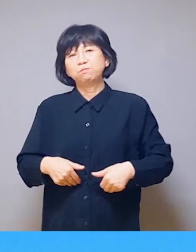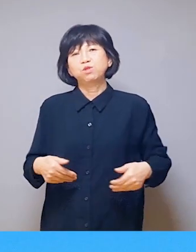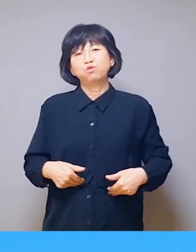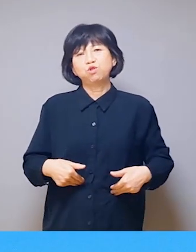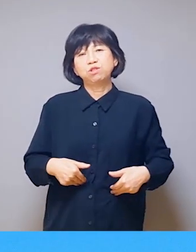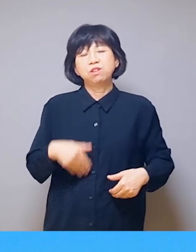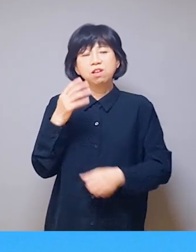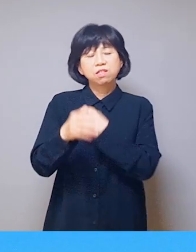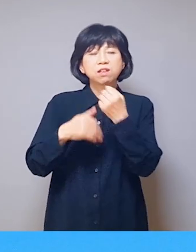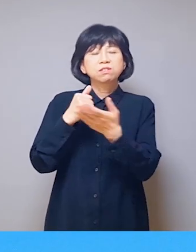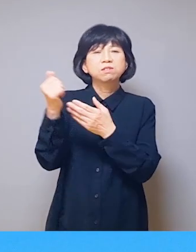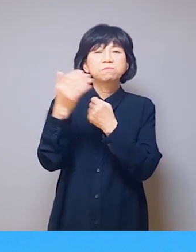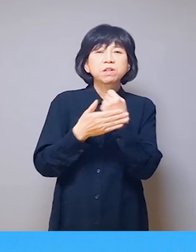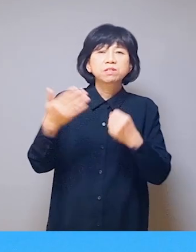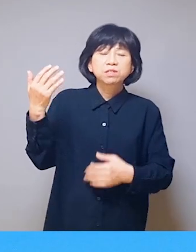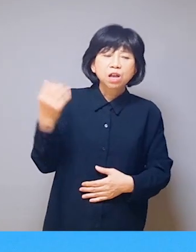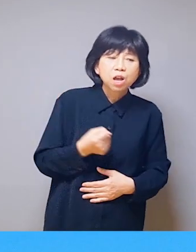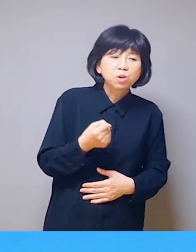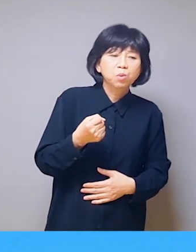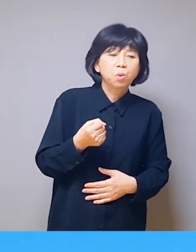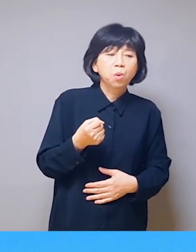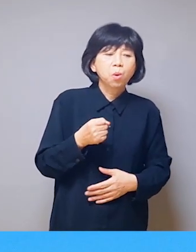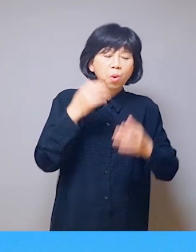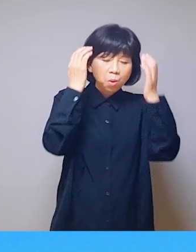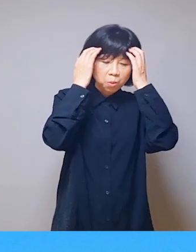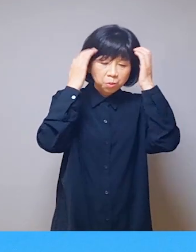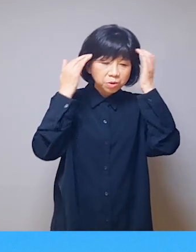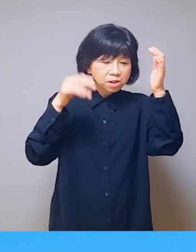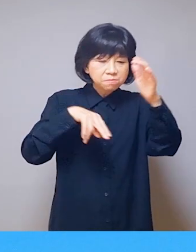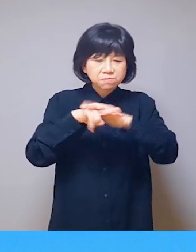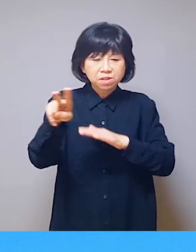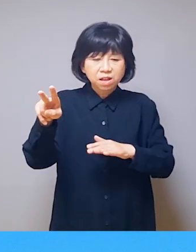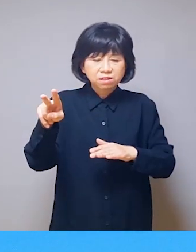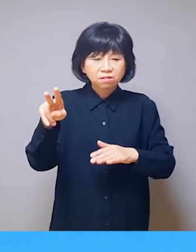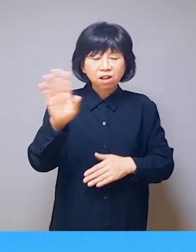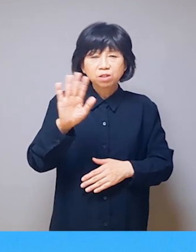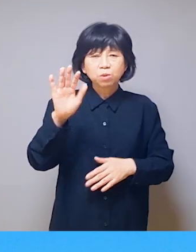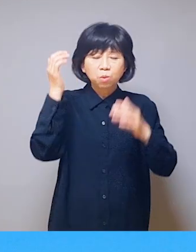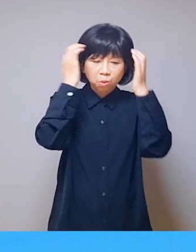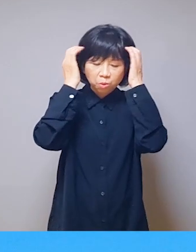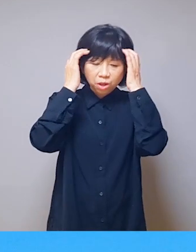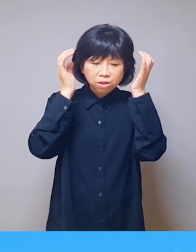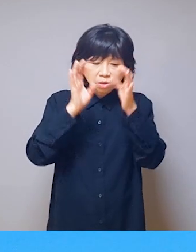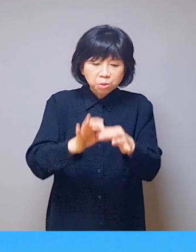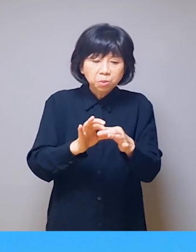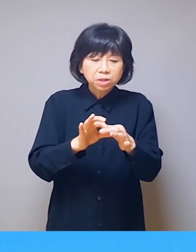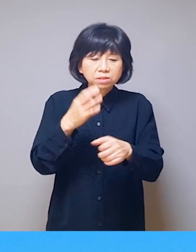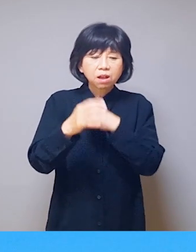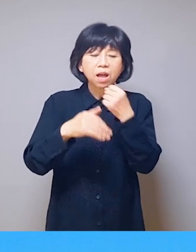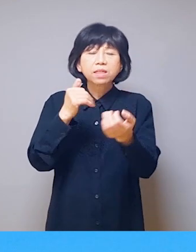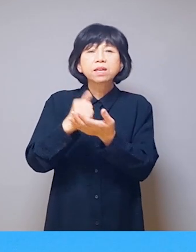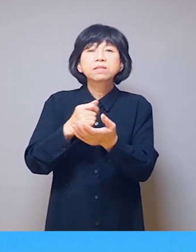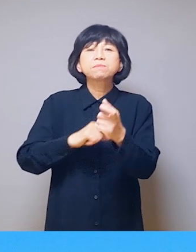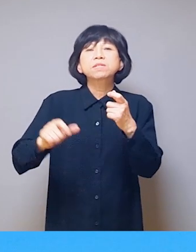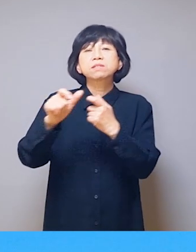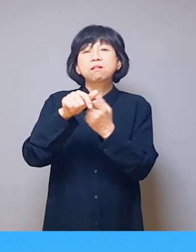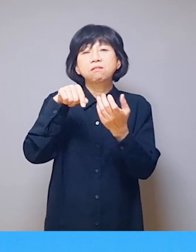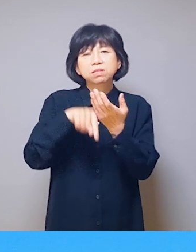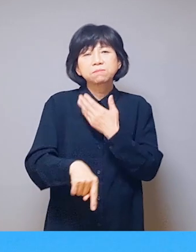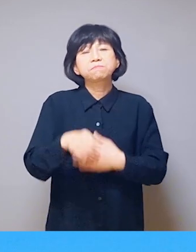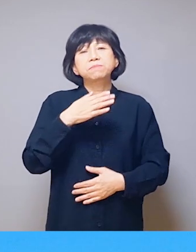피할 수 있게 해주시는 것이 아니라 그 고난을 통해서 그분을 더 깊이 알 수 있게끔